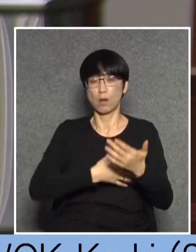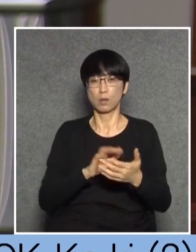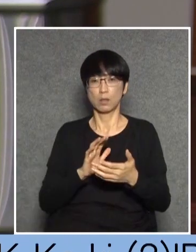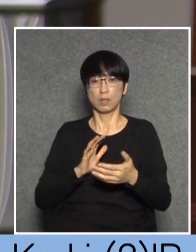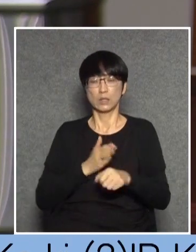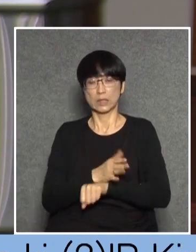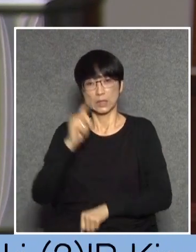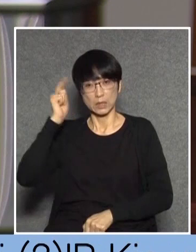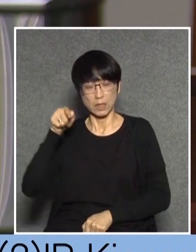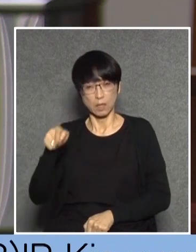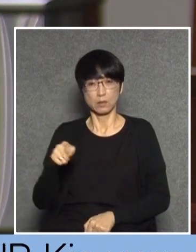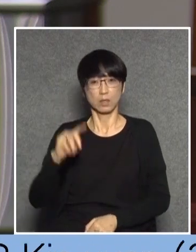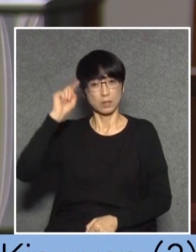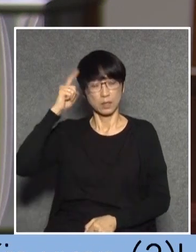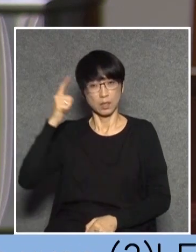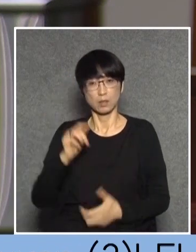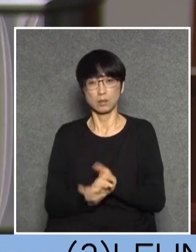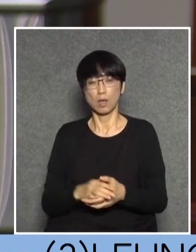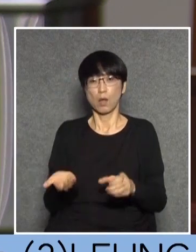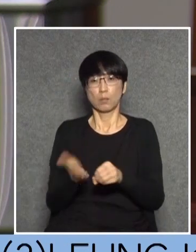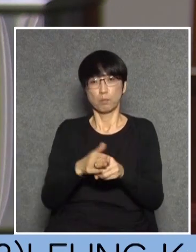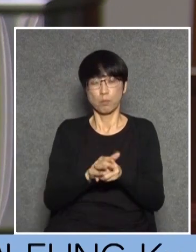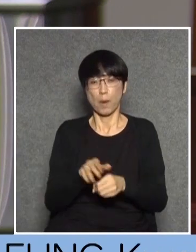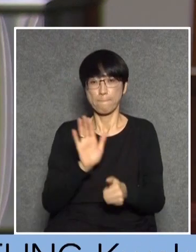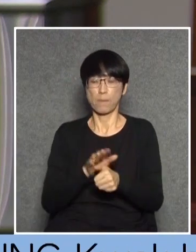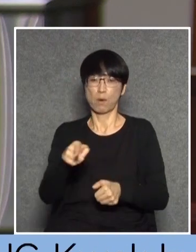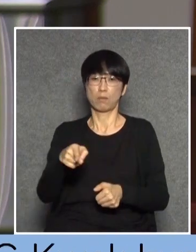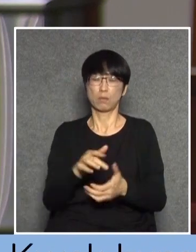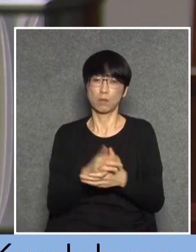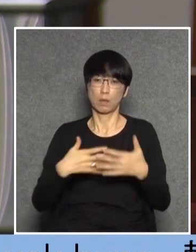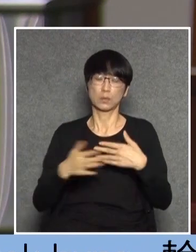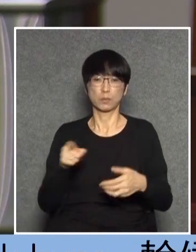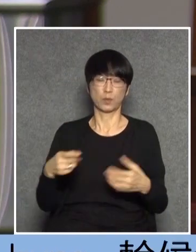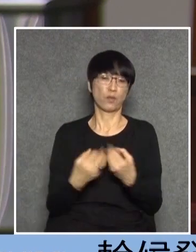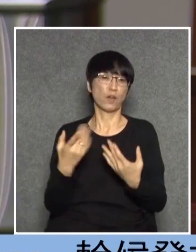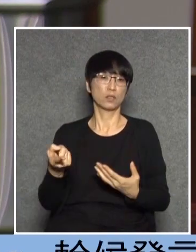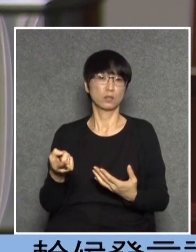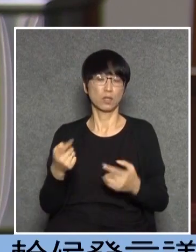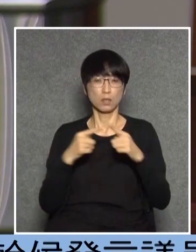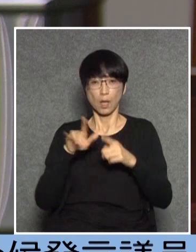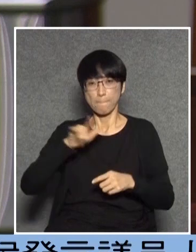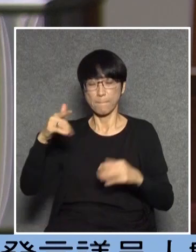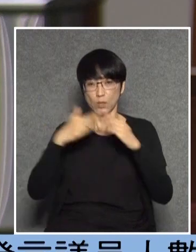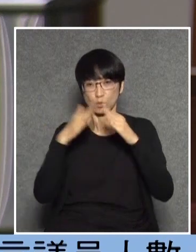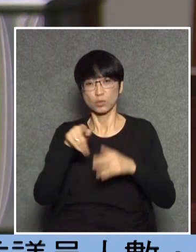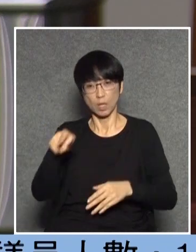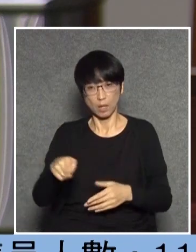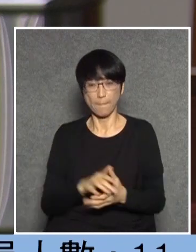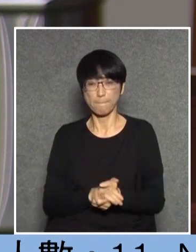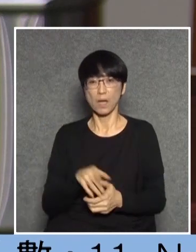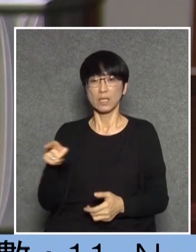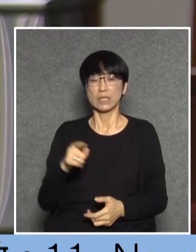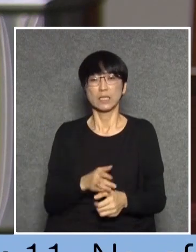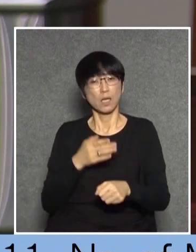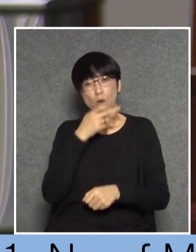雷神公司呢就每一日都会有多啲钱。哇，真系咁嘅事都会发生嘅，就系民航处啊，主席。呢啲荒谬嘅